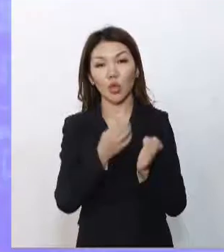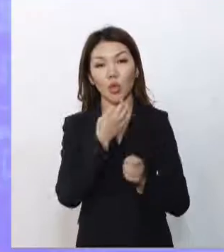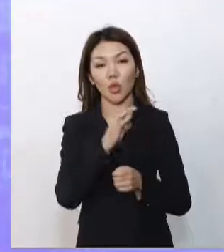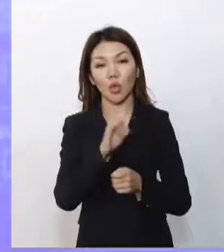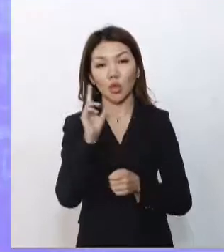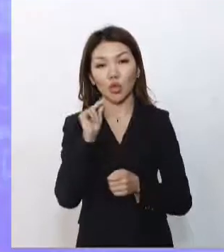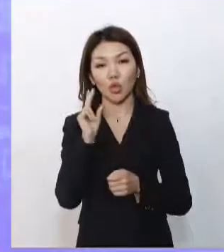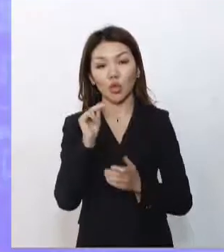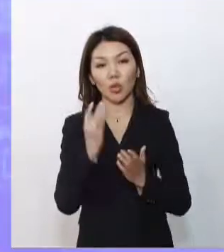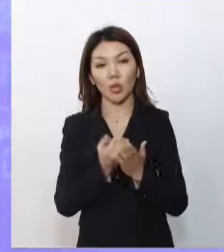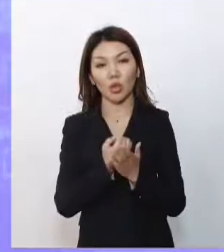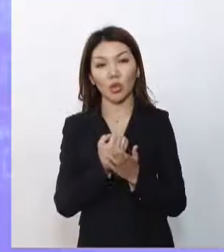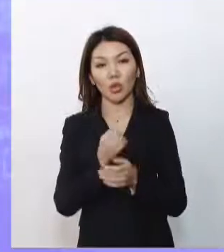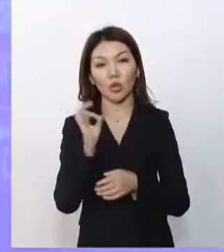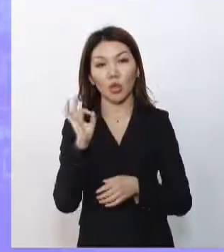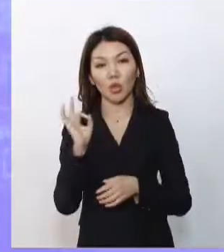число, получится